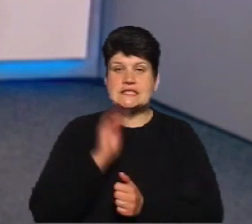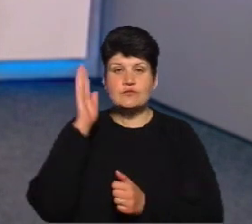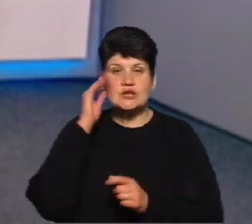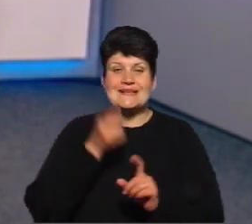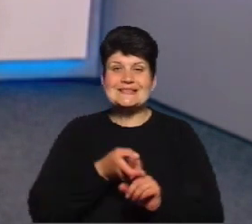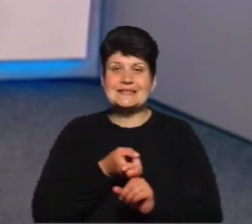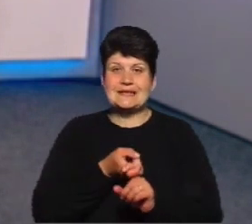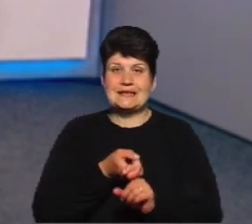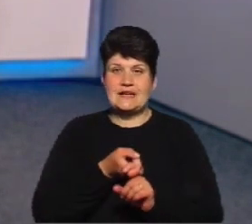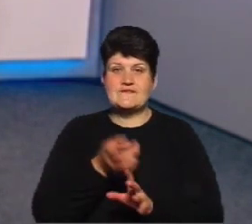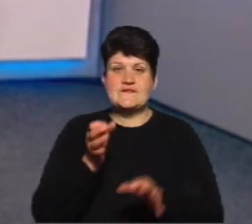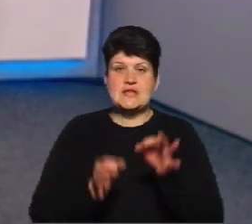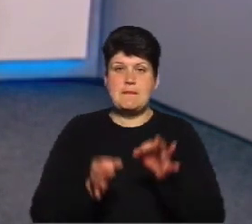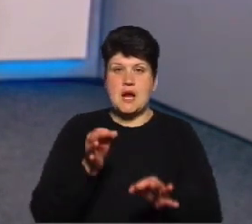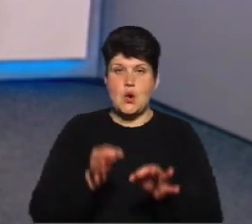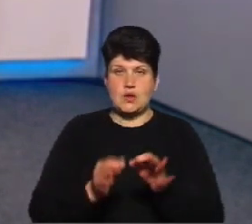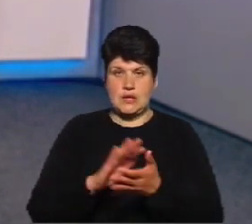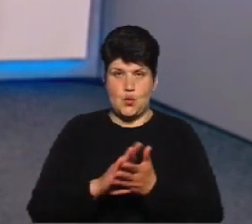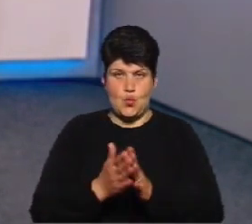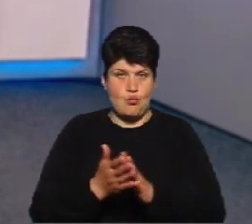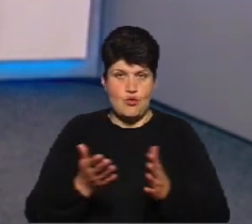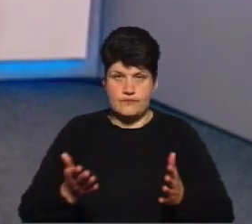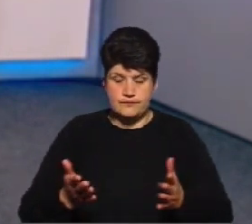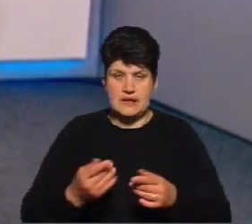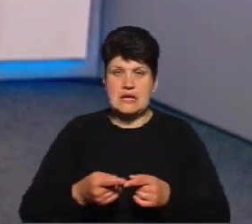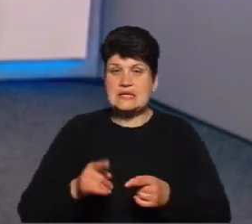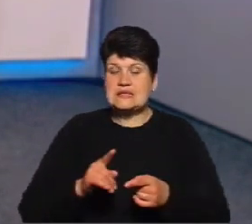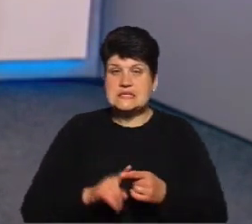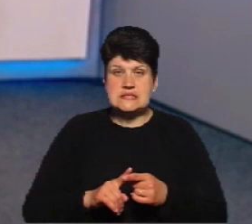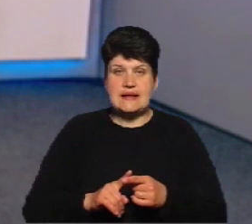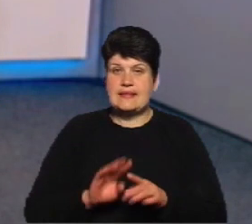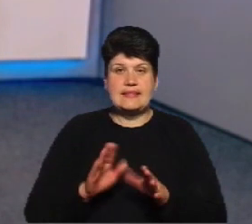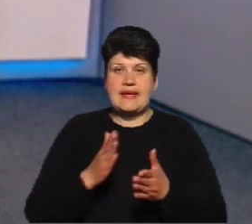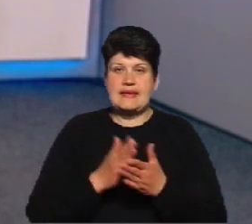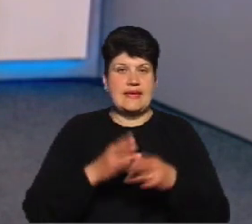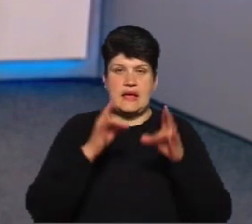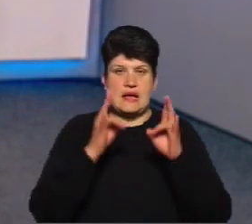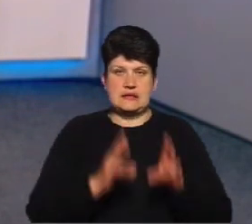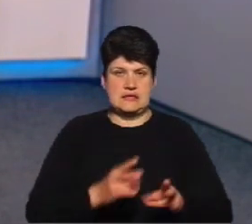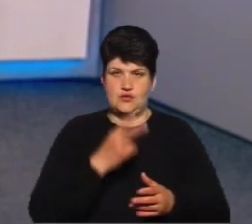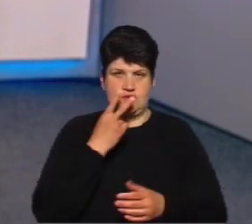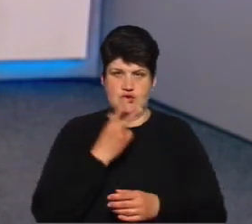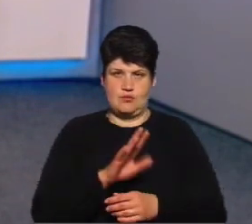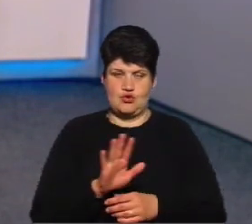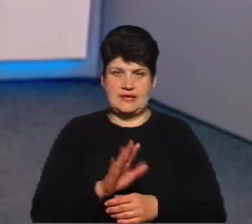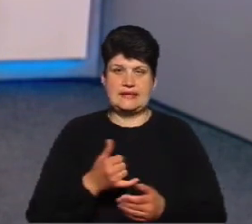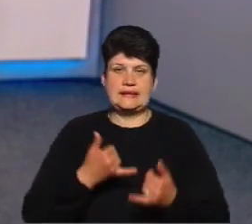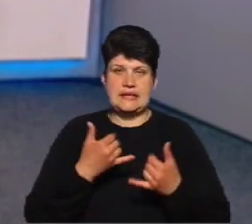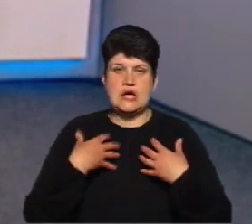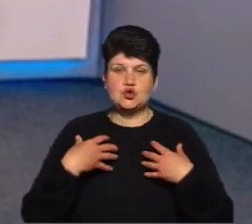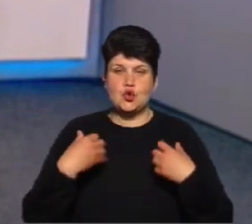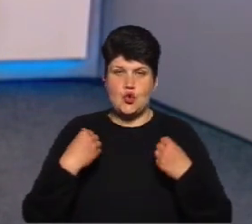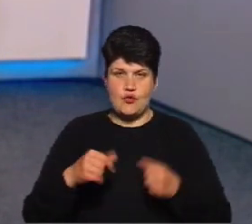від природних умов. І це не є катастрофічний показник для здоров'я людини.